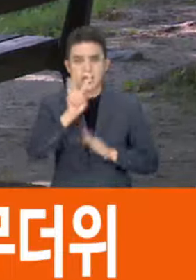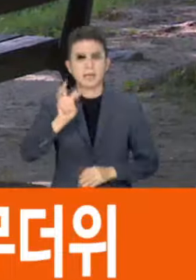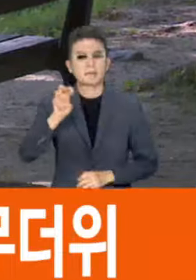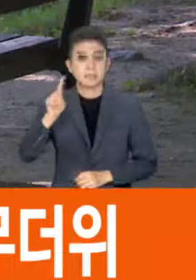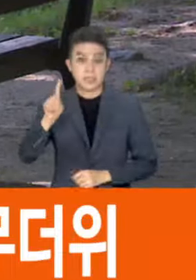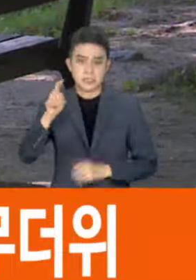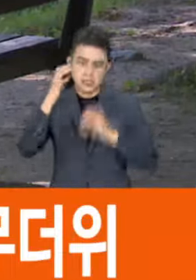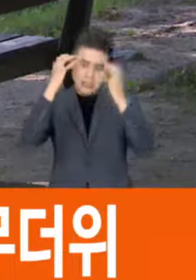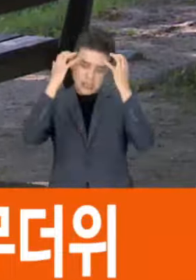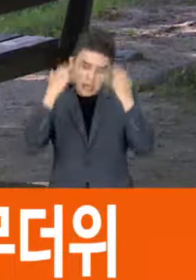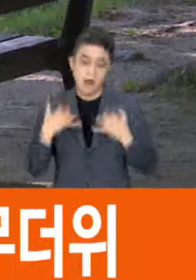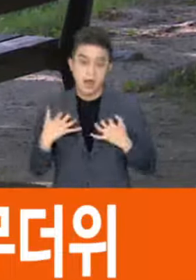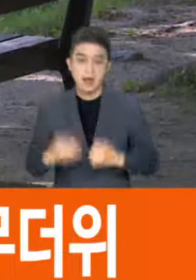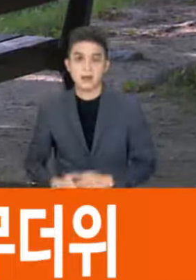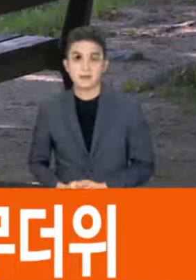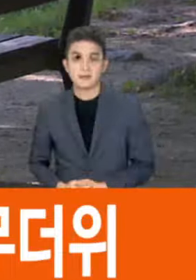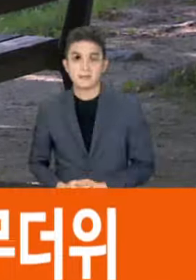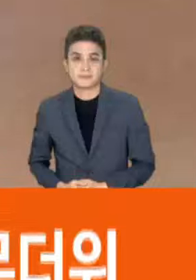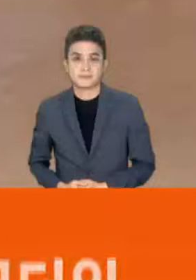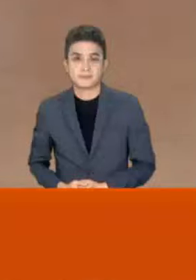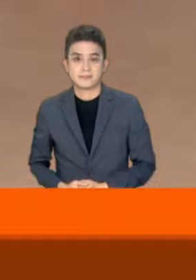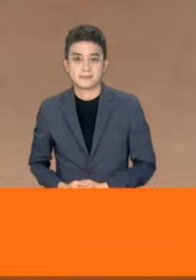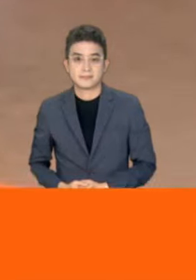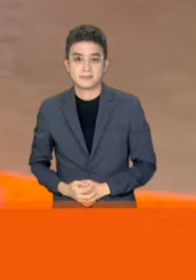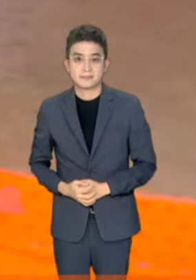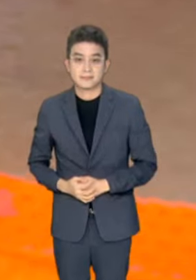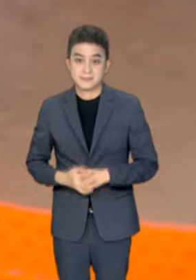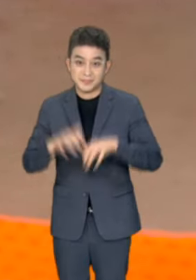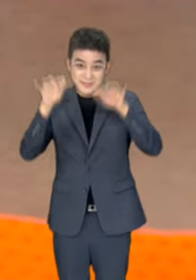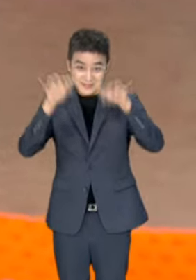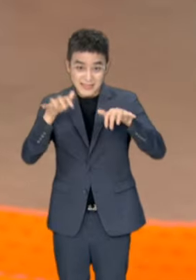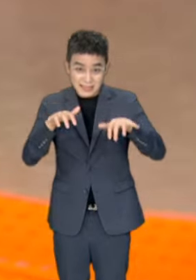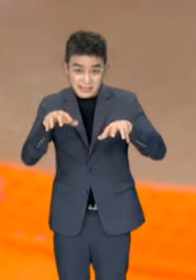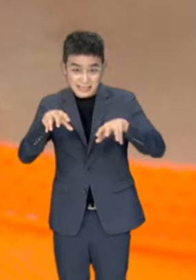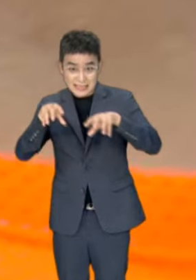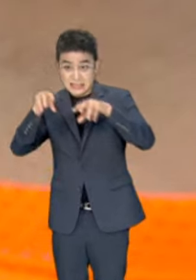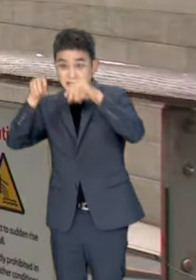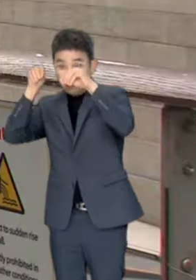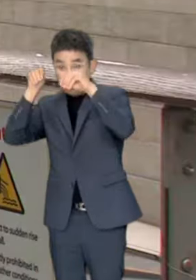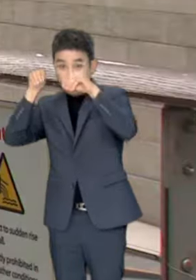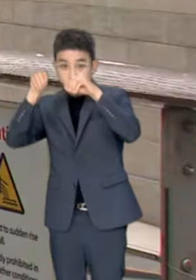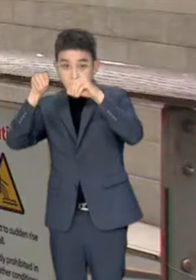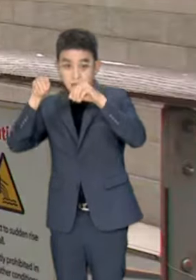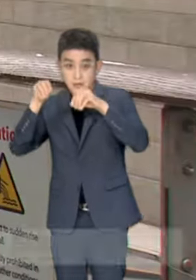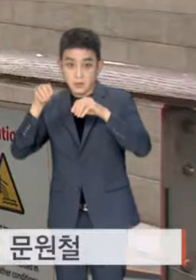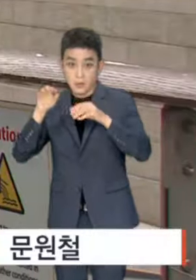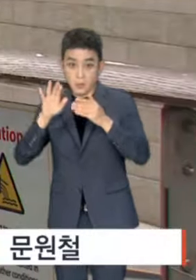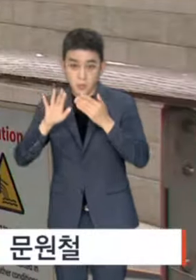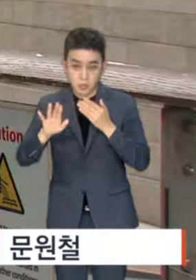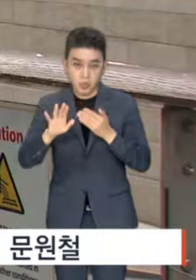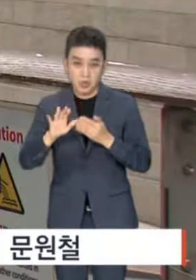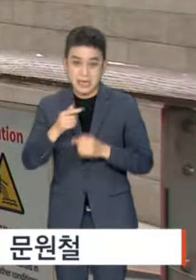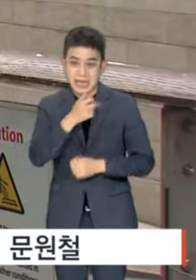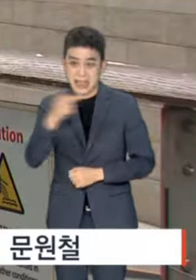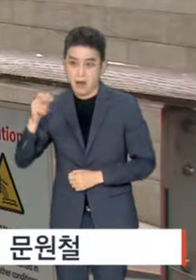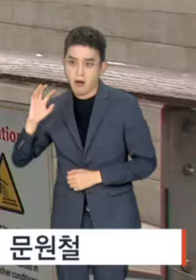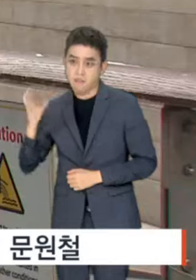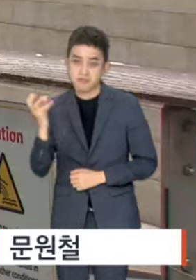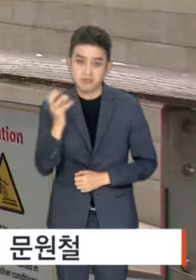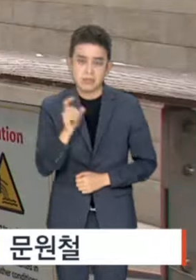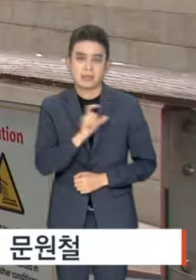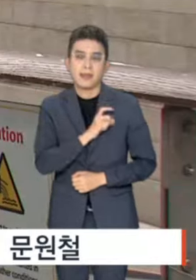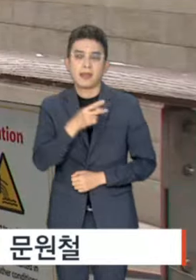안팎으로 후텁지근하겠습니다. 장맛비가 완전히 물러가기도 전에 제3호 태풍 개미의 소식이 들려옵니다.